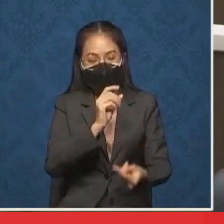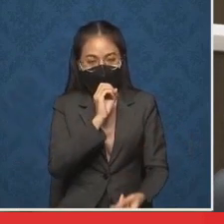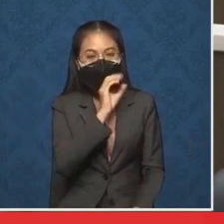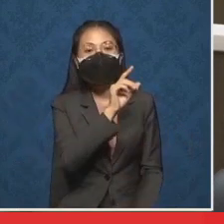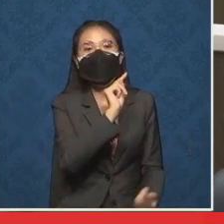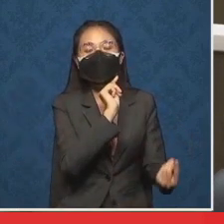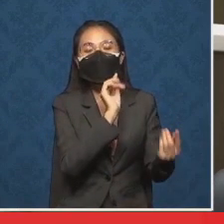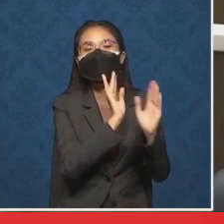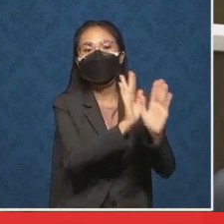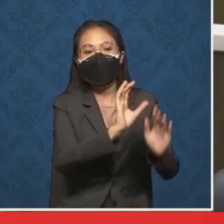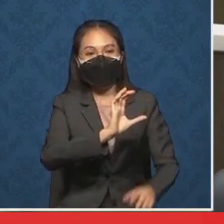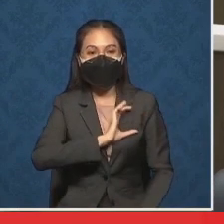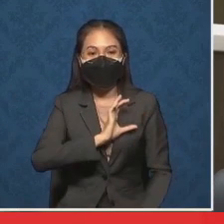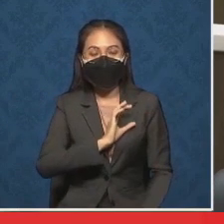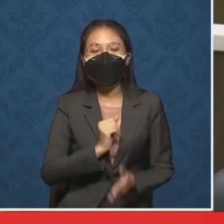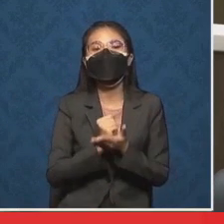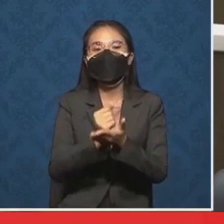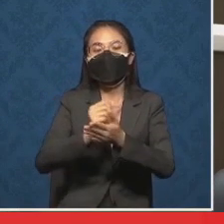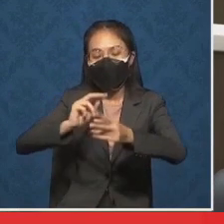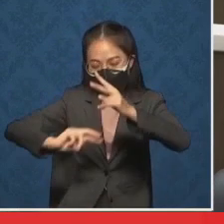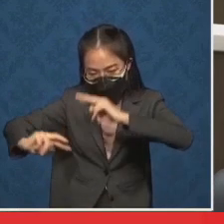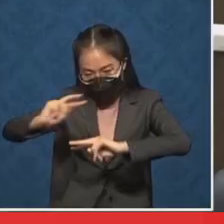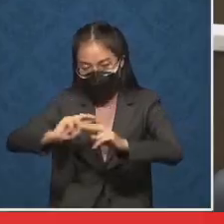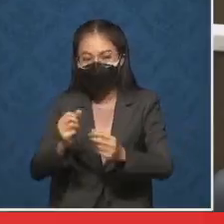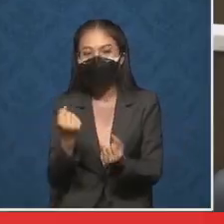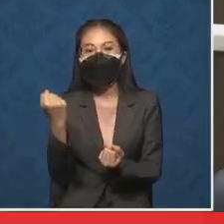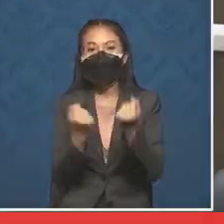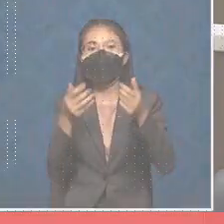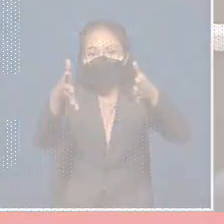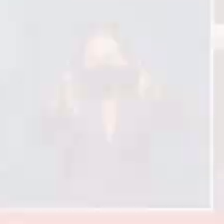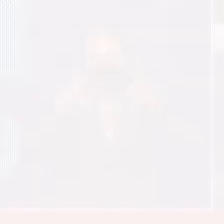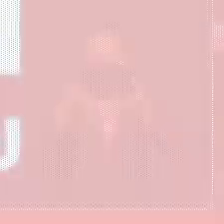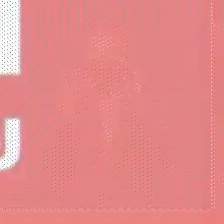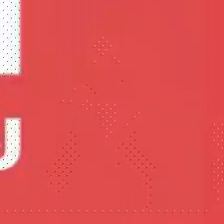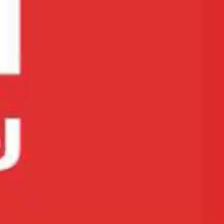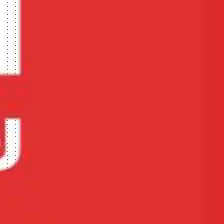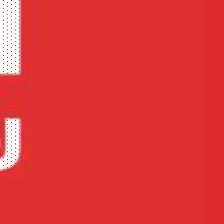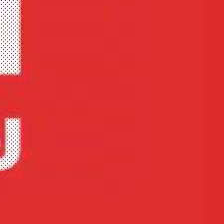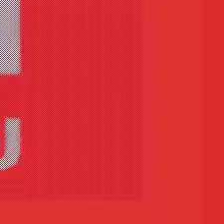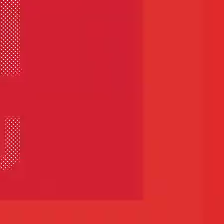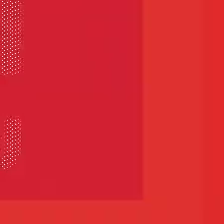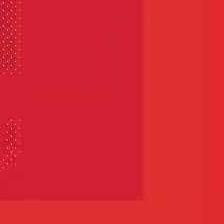เพื่อกวดขันที่รถบรรทุกวิ่งเกินน้ำหนักครับขอบคุณครับ ขอบคุณครับ